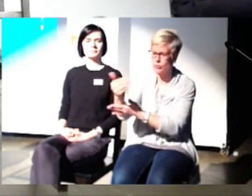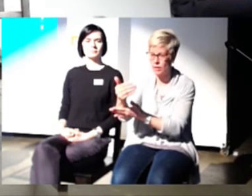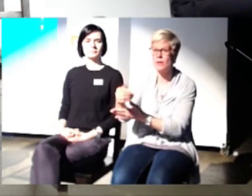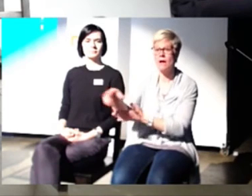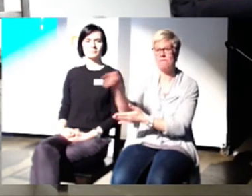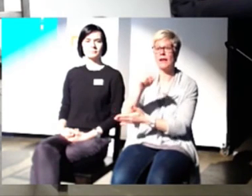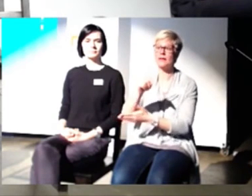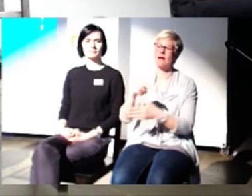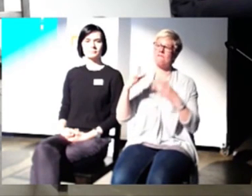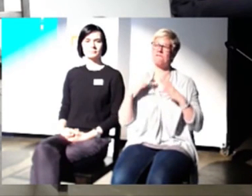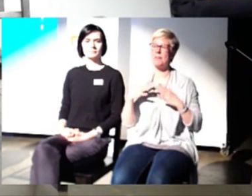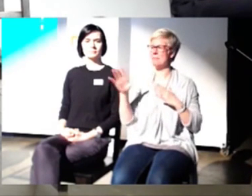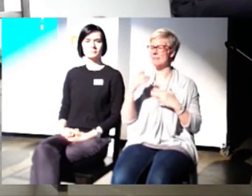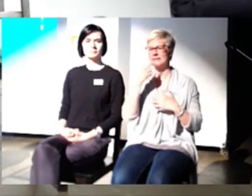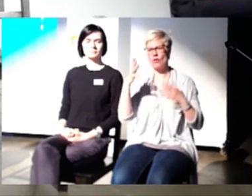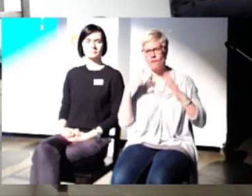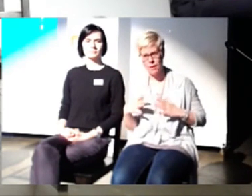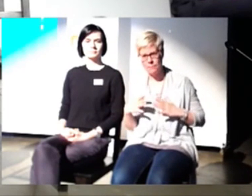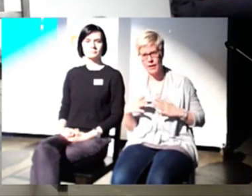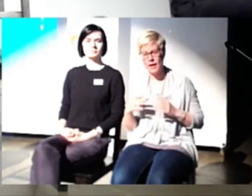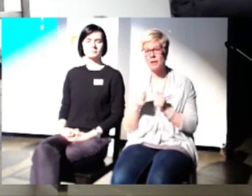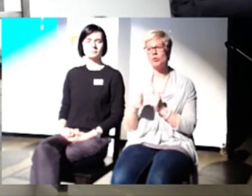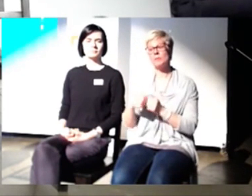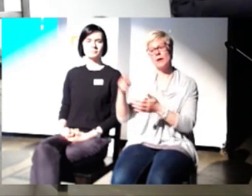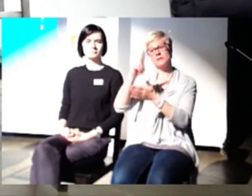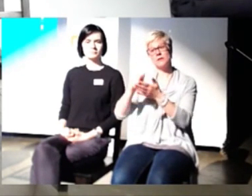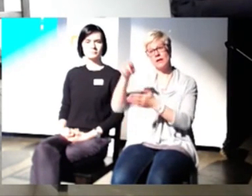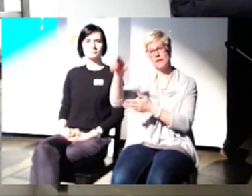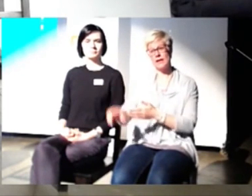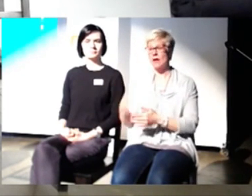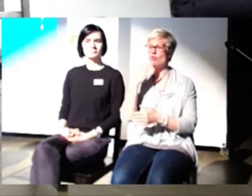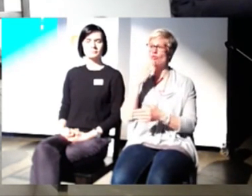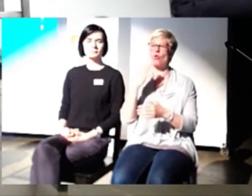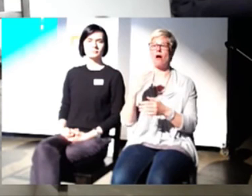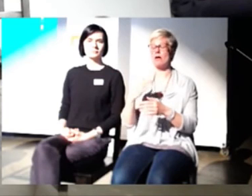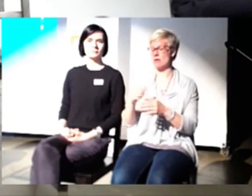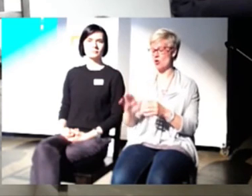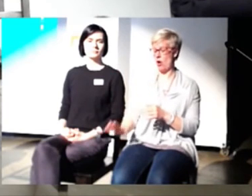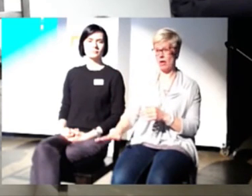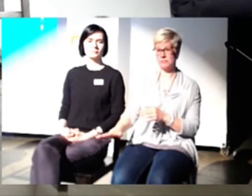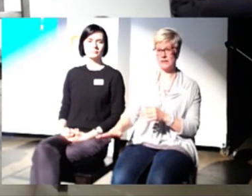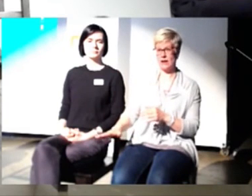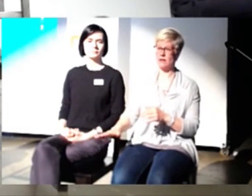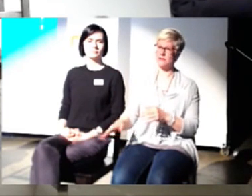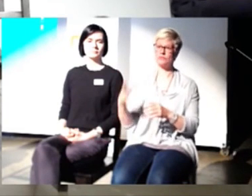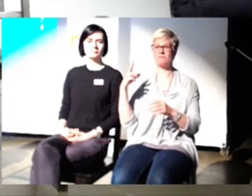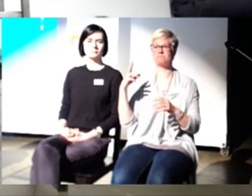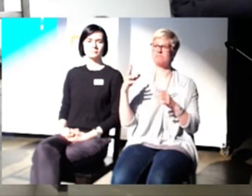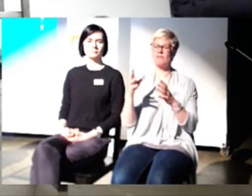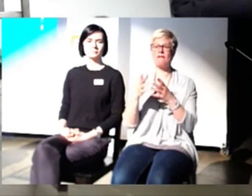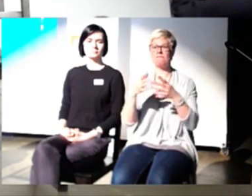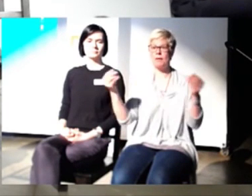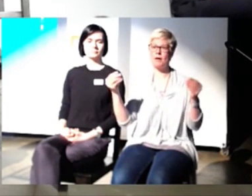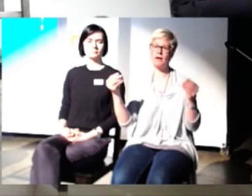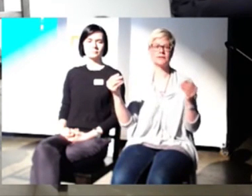en sano vammainen, mutta tietyllä tavalla itse taiteilija, ihminen, joka on syrjäytynyt jo lapsena sen vapaan sivistystyön parista, kun se